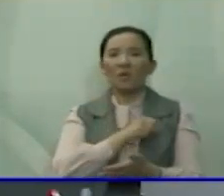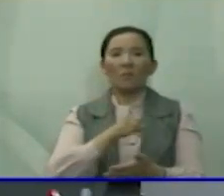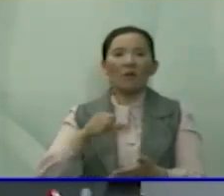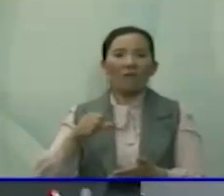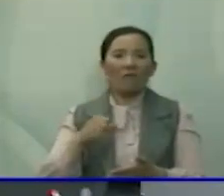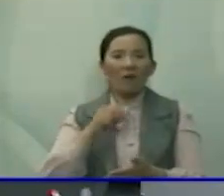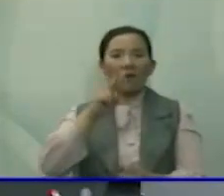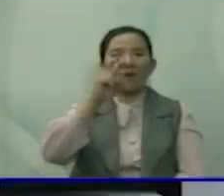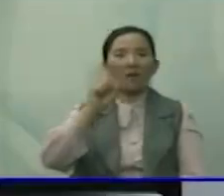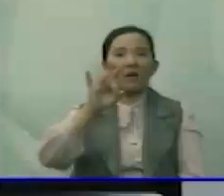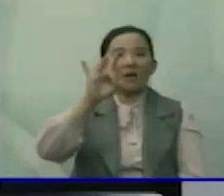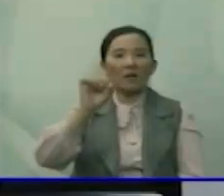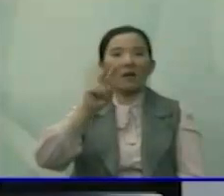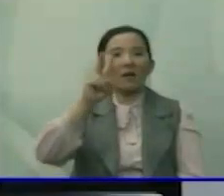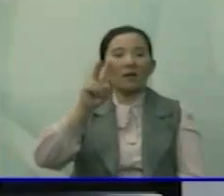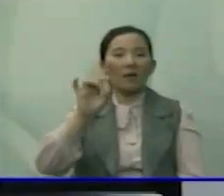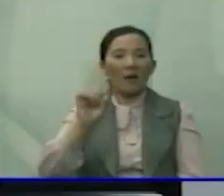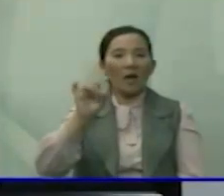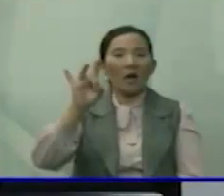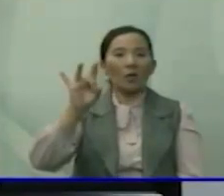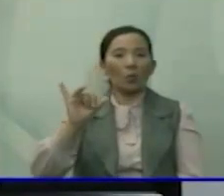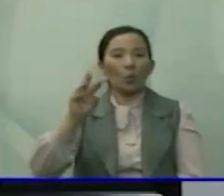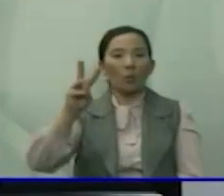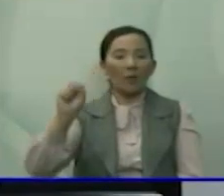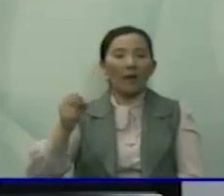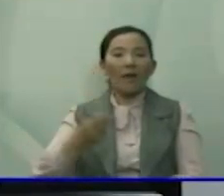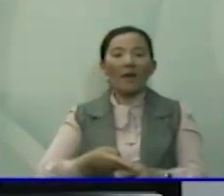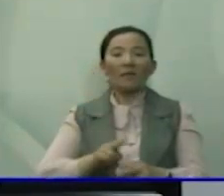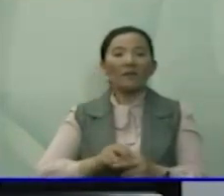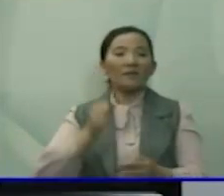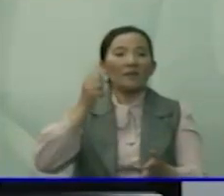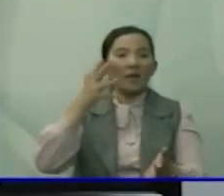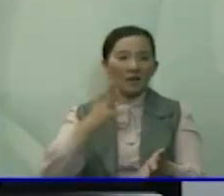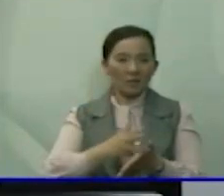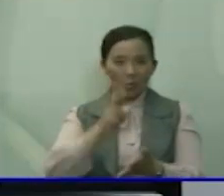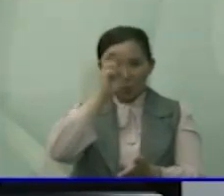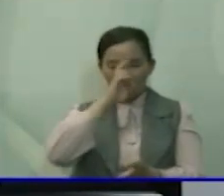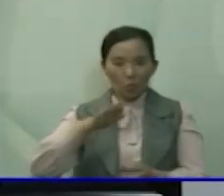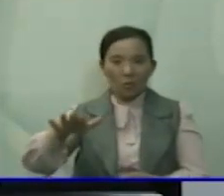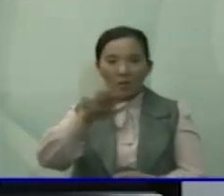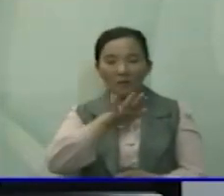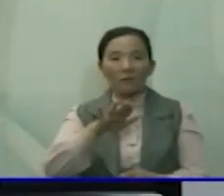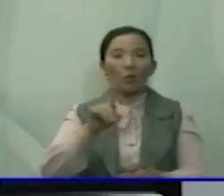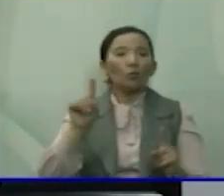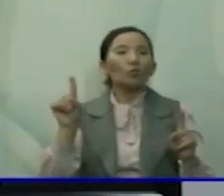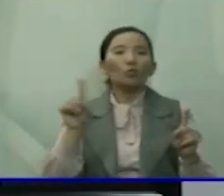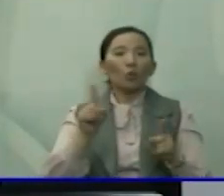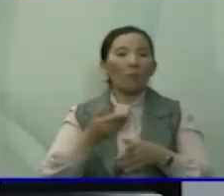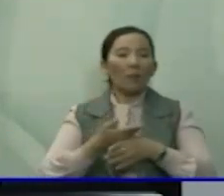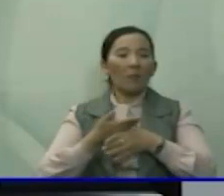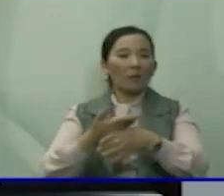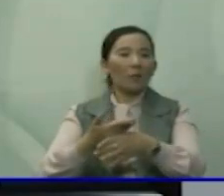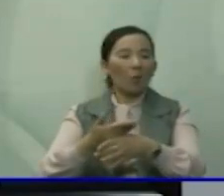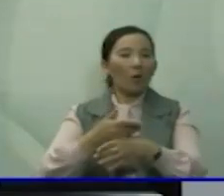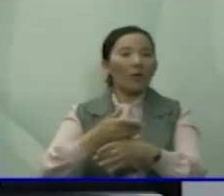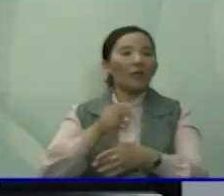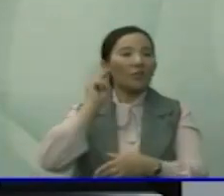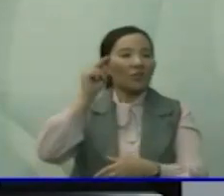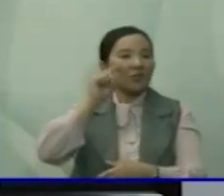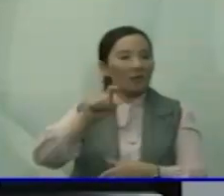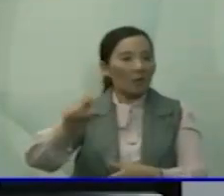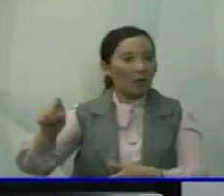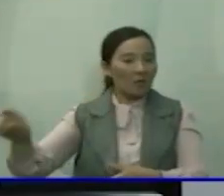каракорума столице монгольского государства что помогло китайцам так